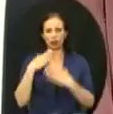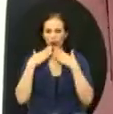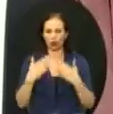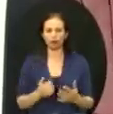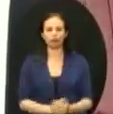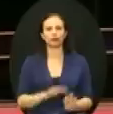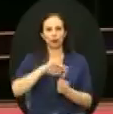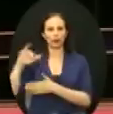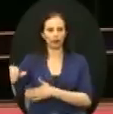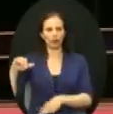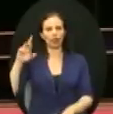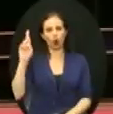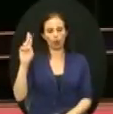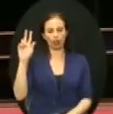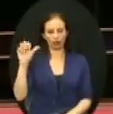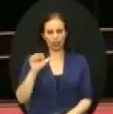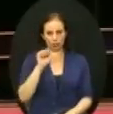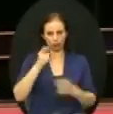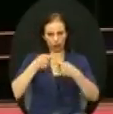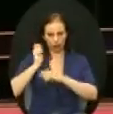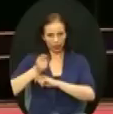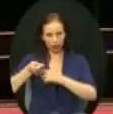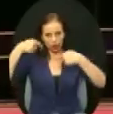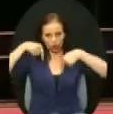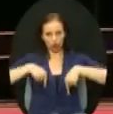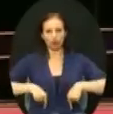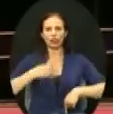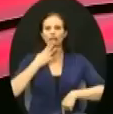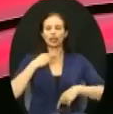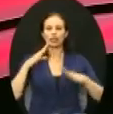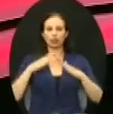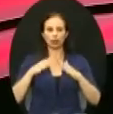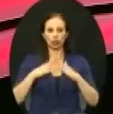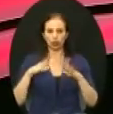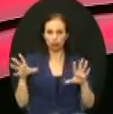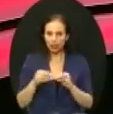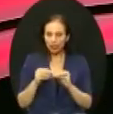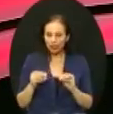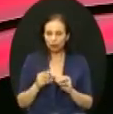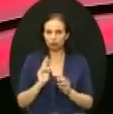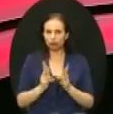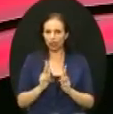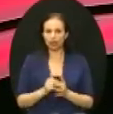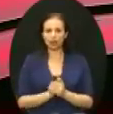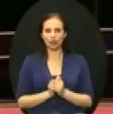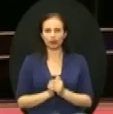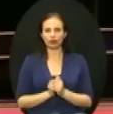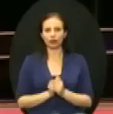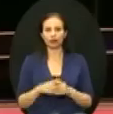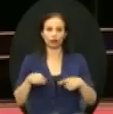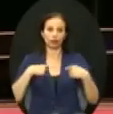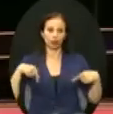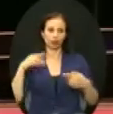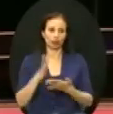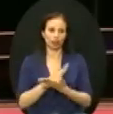אילטוב, שלום לך, יושב ראש סיעת ישראל ביתנו באופוזיציה, זה בסדר לכם עם ארץ, שלום. נכון? שלום. אנחנו החלטנו